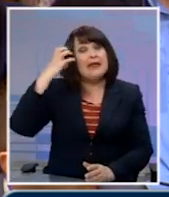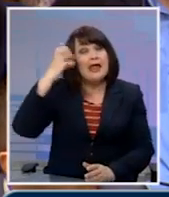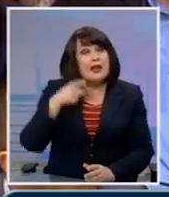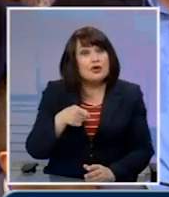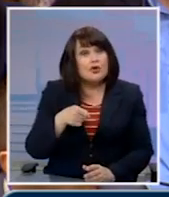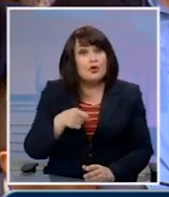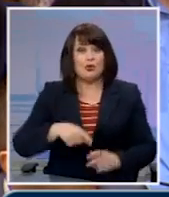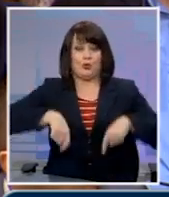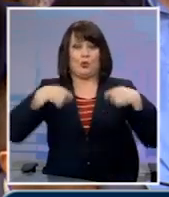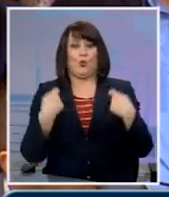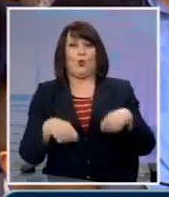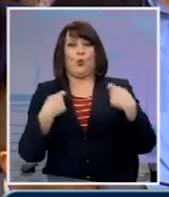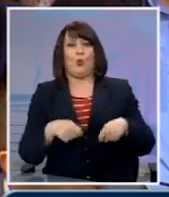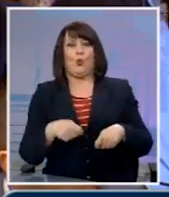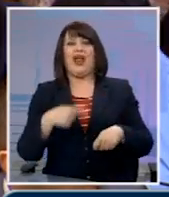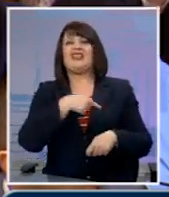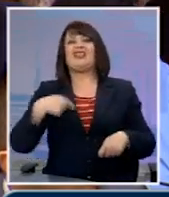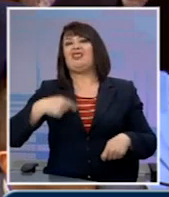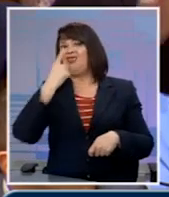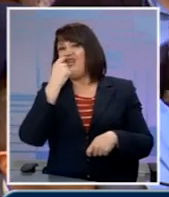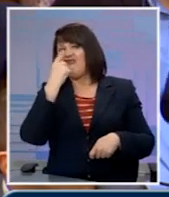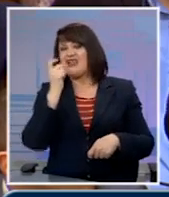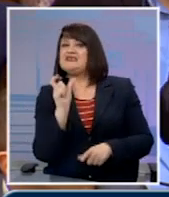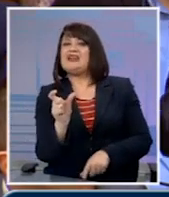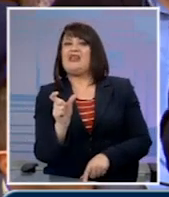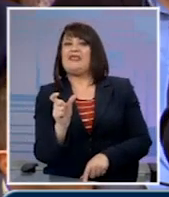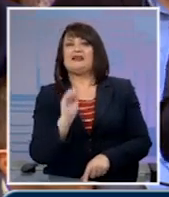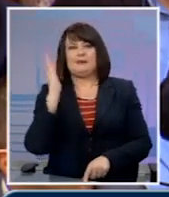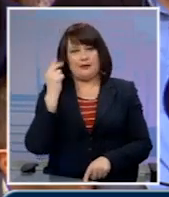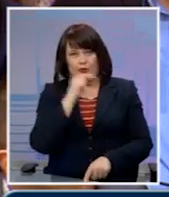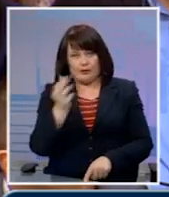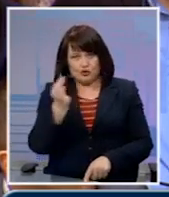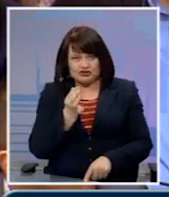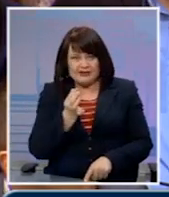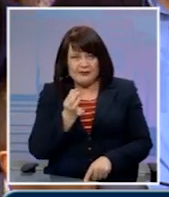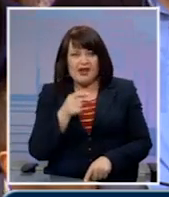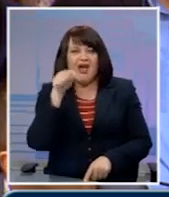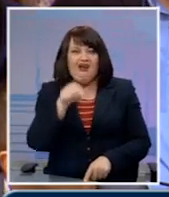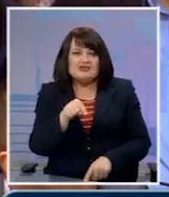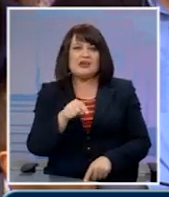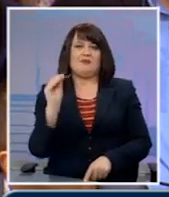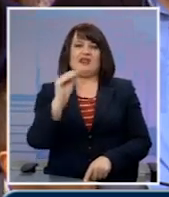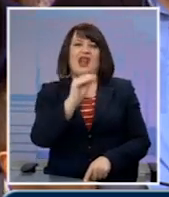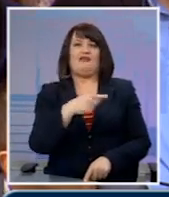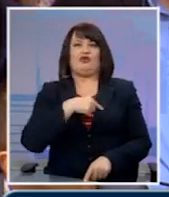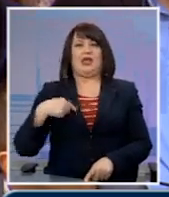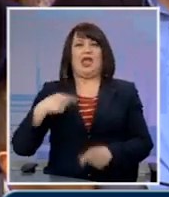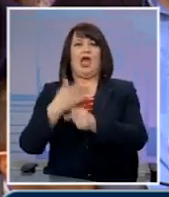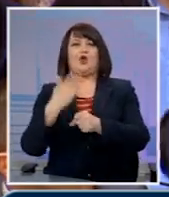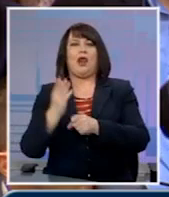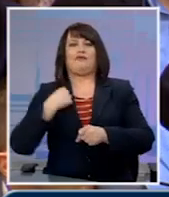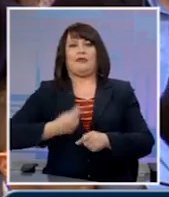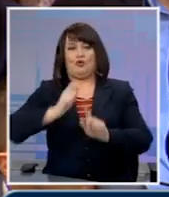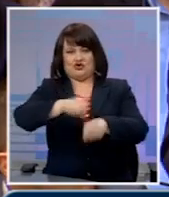ευγενή τάξη των νταβατζήδων όπως την είχε αποκαλέσει ο πρώην πρωθυπουργός οι οποίοι συγχρόνως είναι εργολάβοι δημοσίων